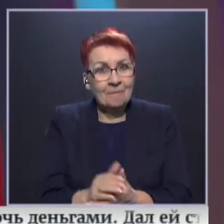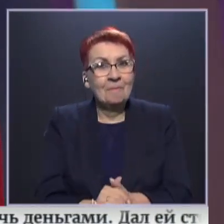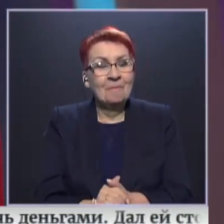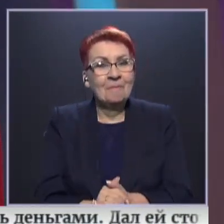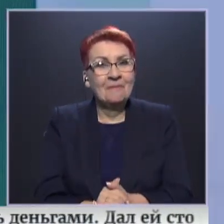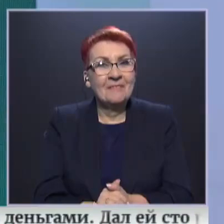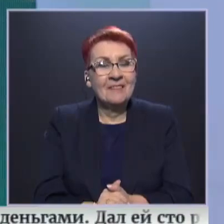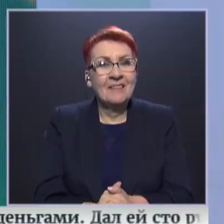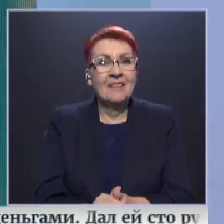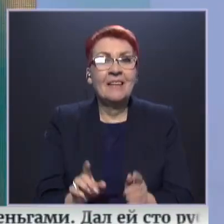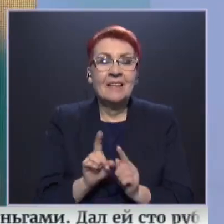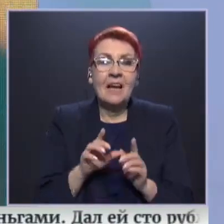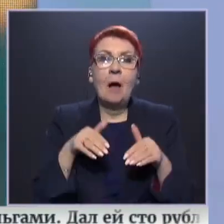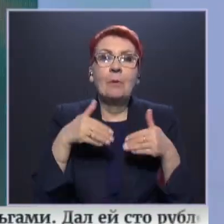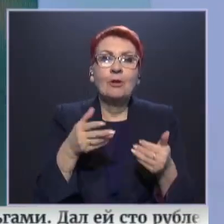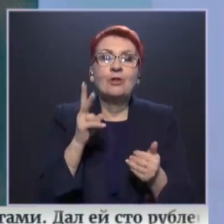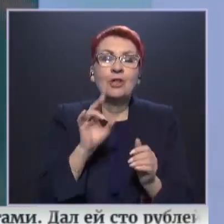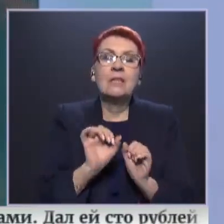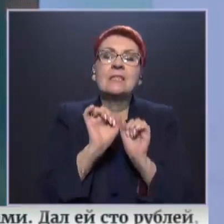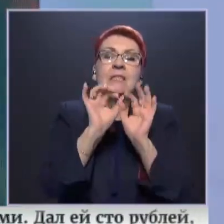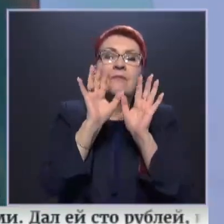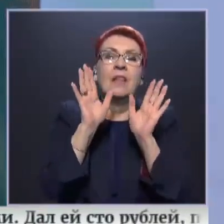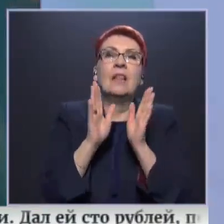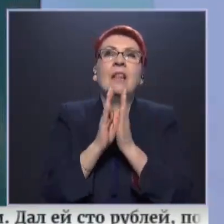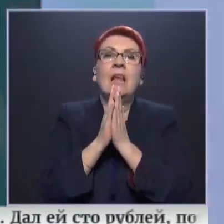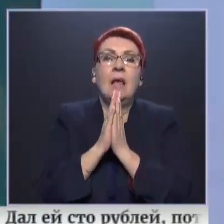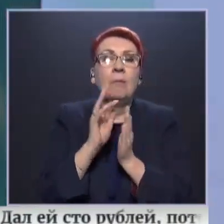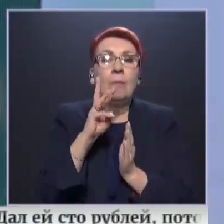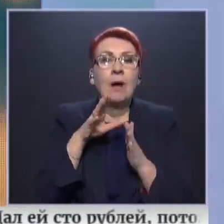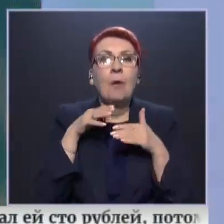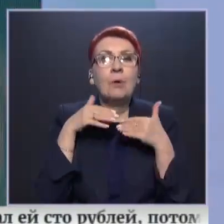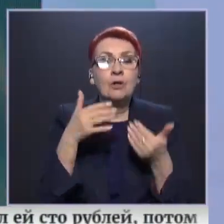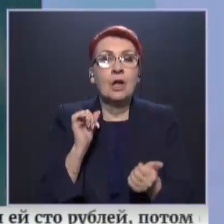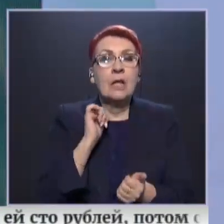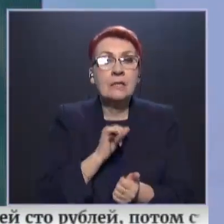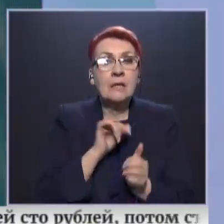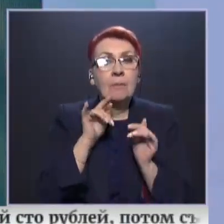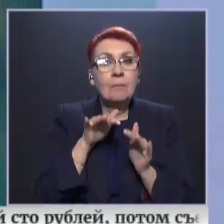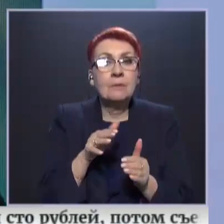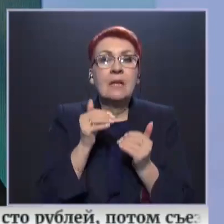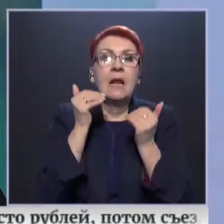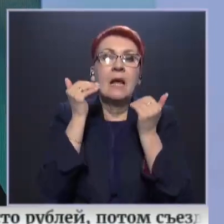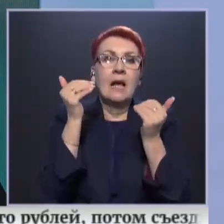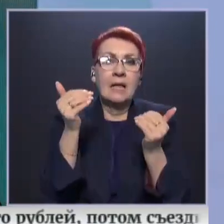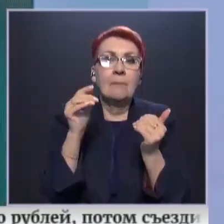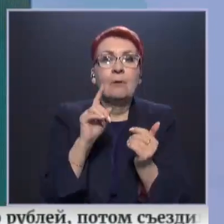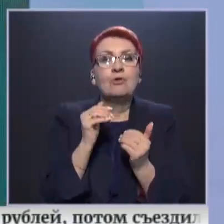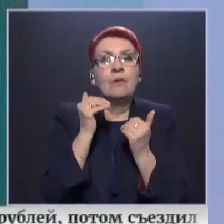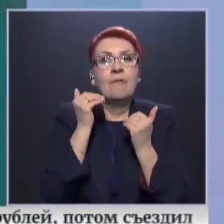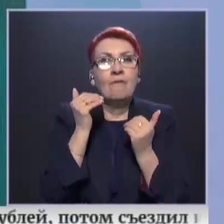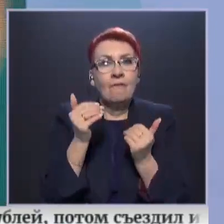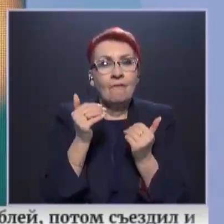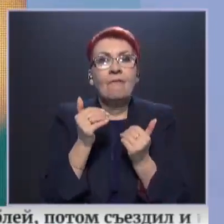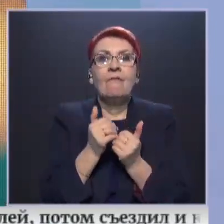Итак, обращаясь к святым, мы обращаемся на самом деле к ним, потому что в них